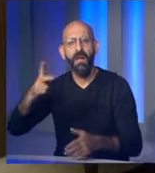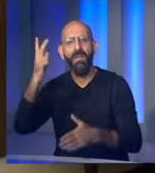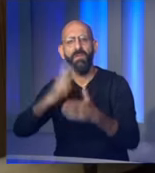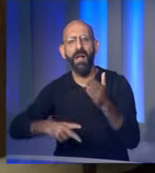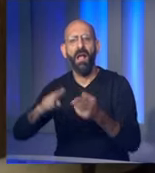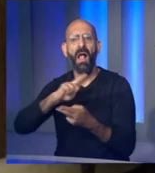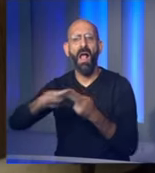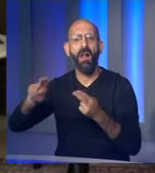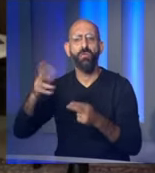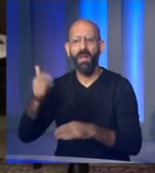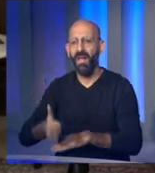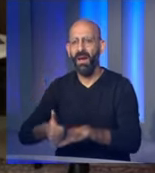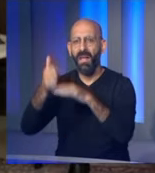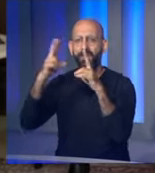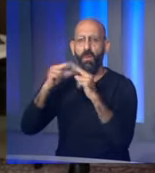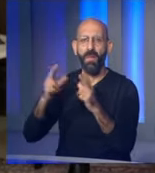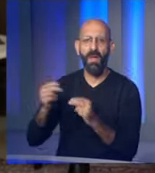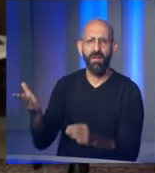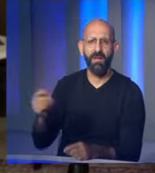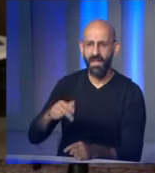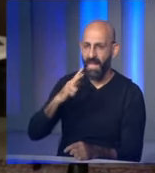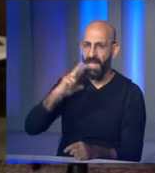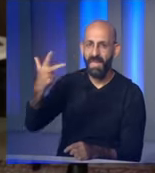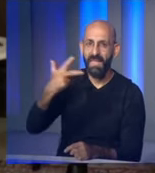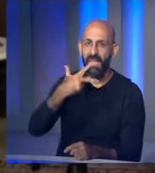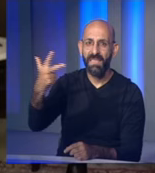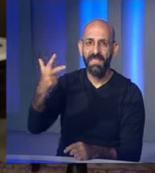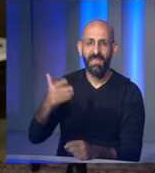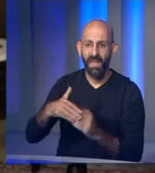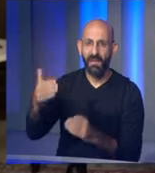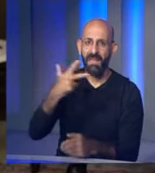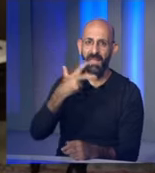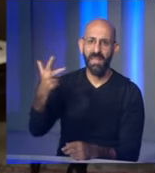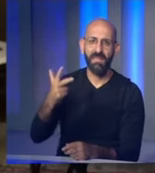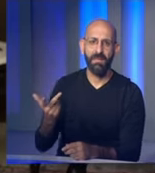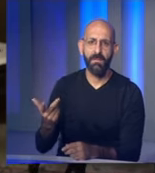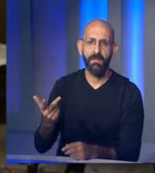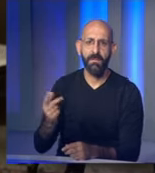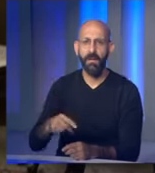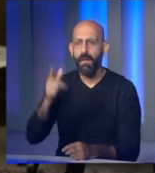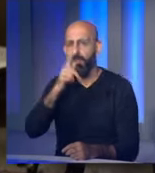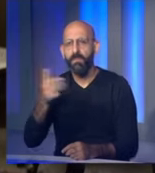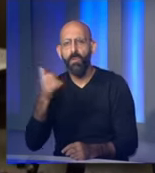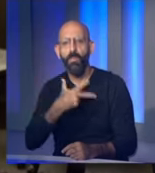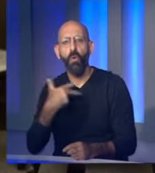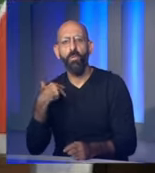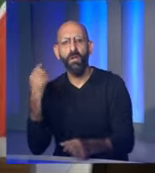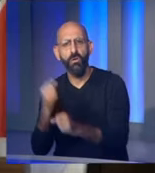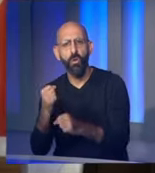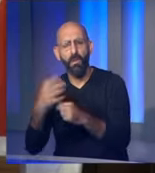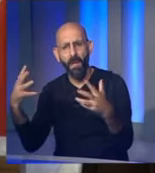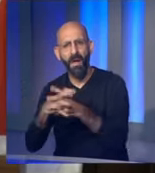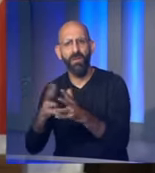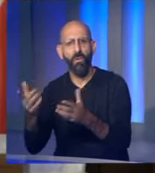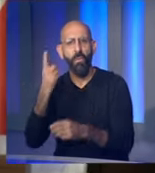والاتفاق على حل لانهاء الفراغ الرئاسي بعد دخوله العام الثالث لما لرئاسه الجمهوريه من اهميه في اكتمال عقد المؤسسات وقيام